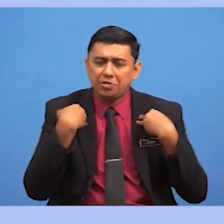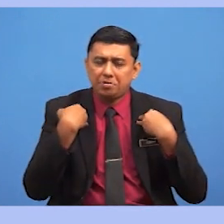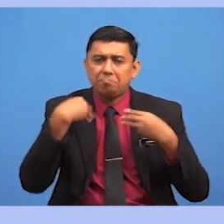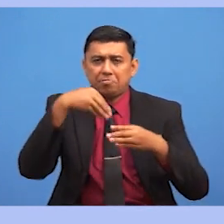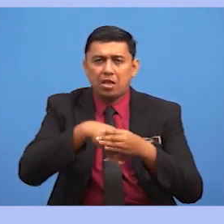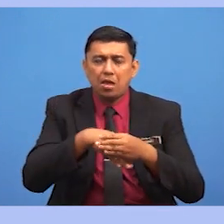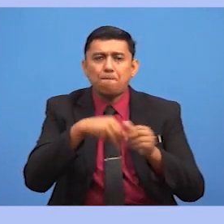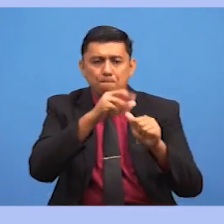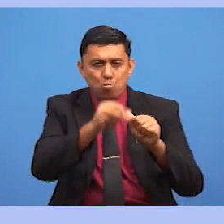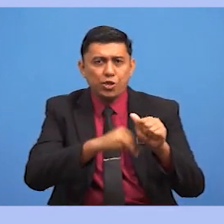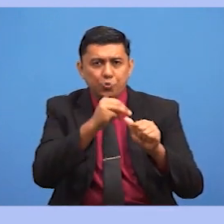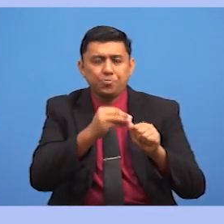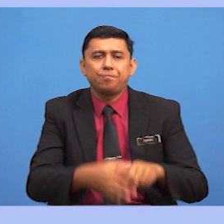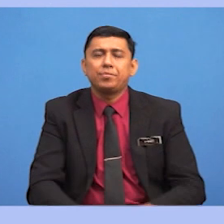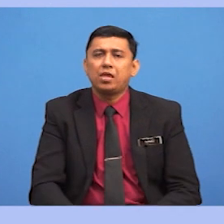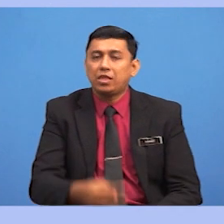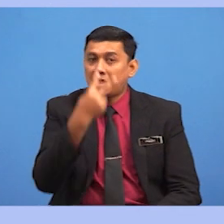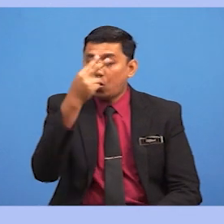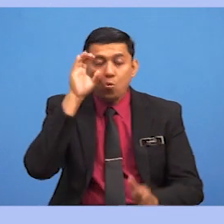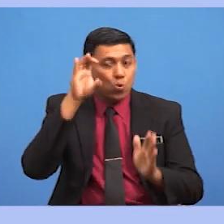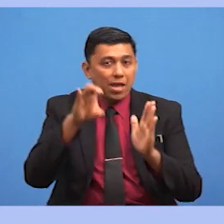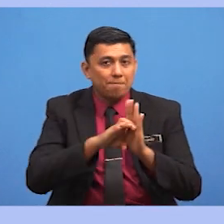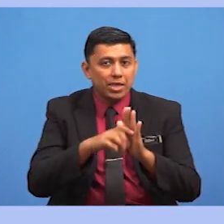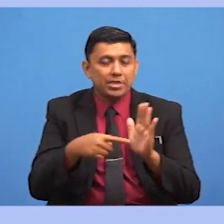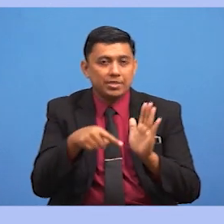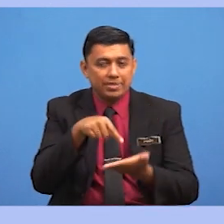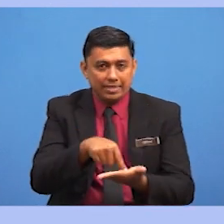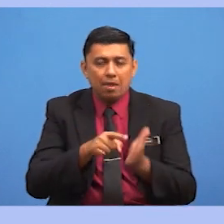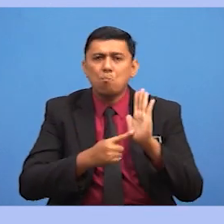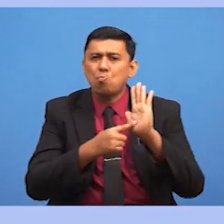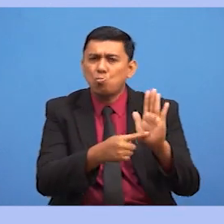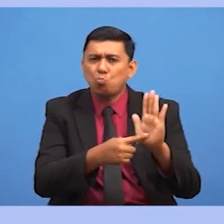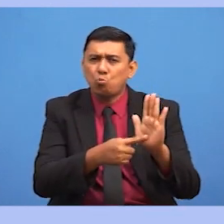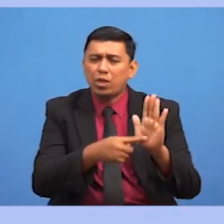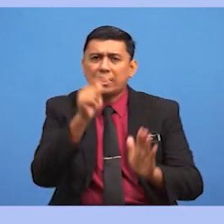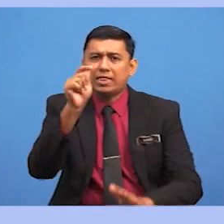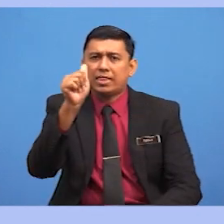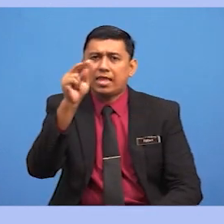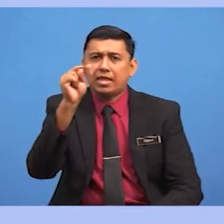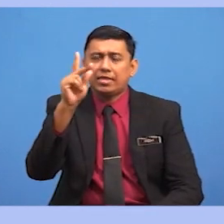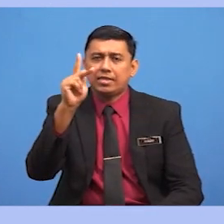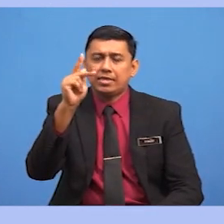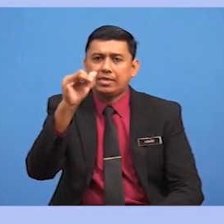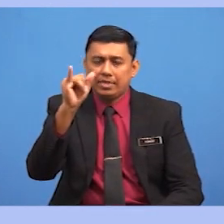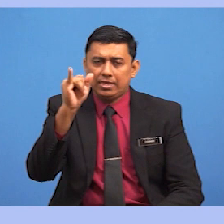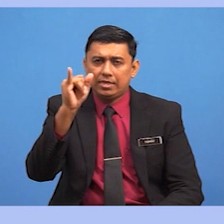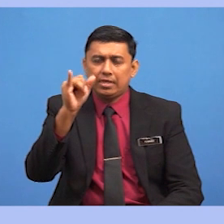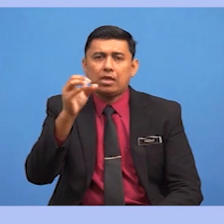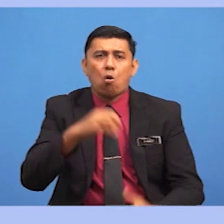Lihat gambar ini. Gambar menunjukkan tangki oksigen yang mengandungi atom